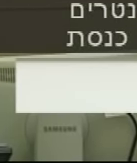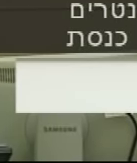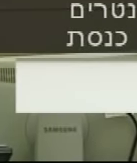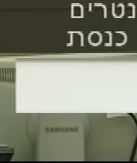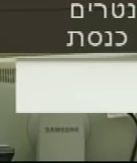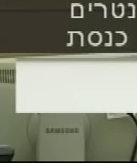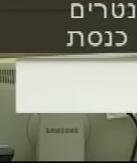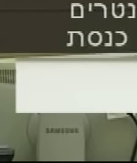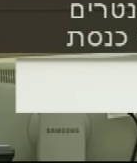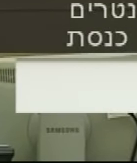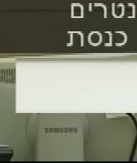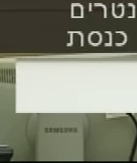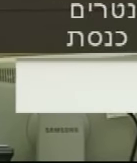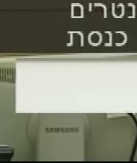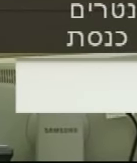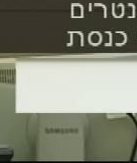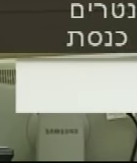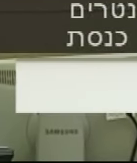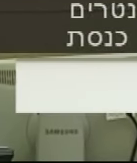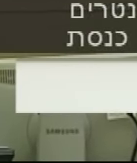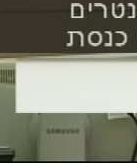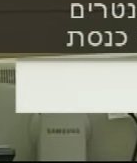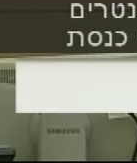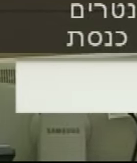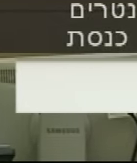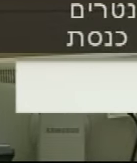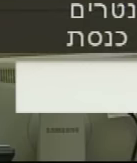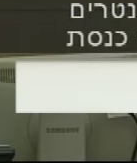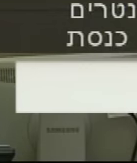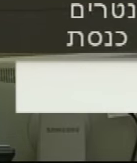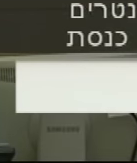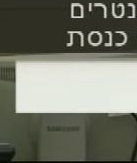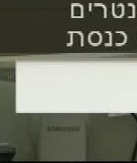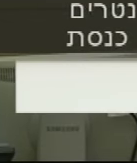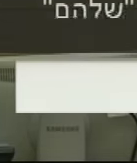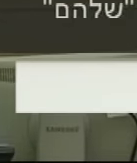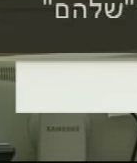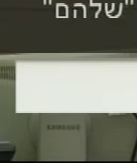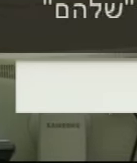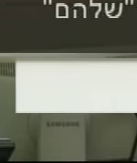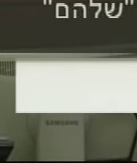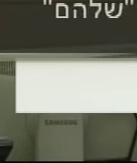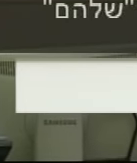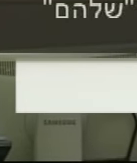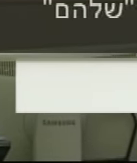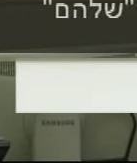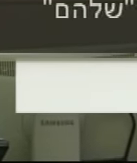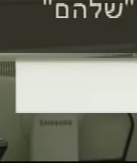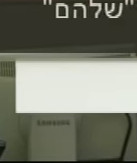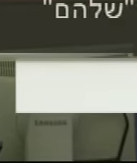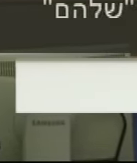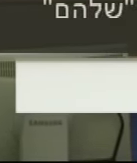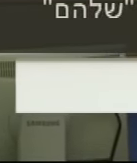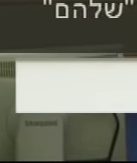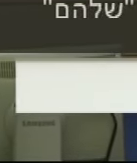בעצם עוזרים פרלמנטריים או עוזרים או אחרים שקשורים לחברי כנסת שנכנסים לערך אודות